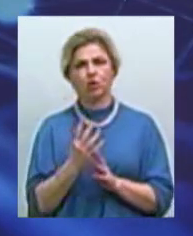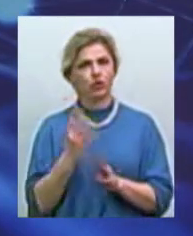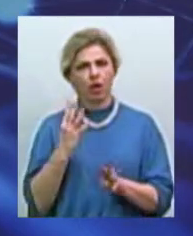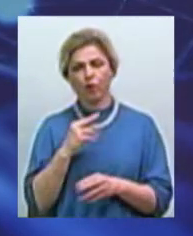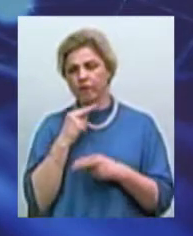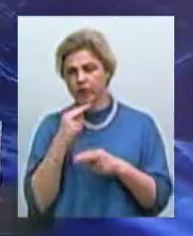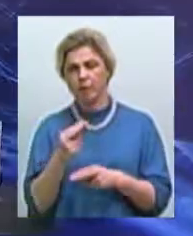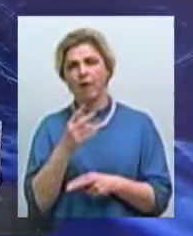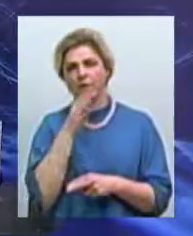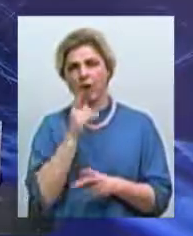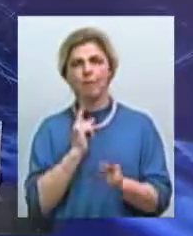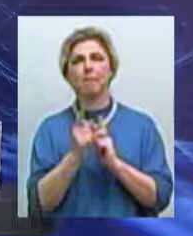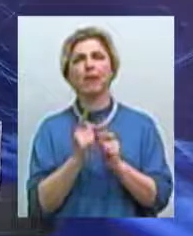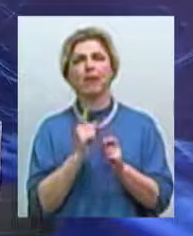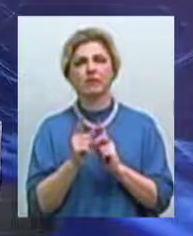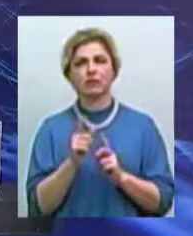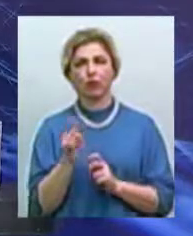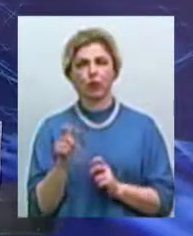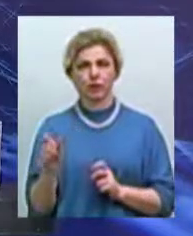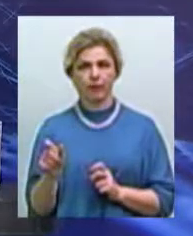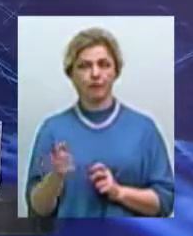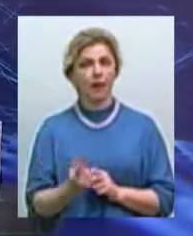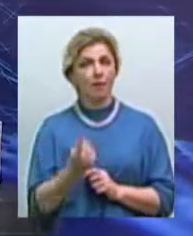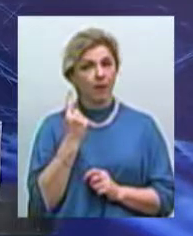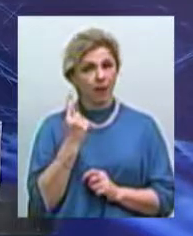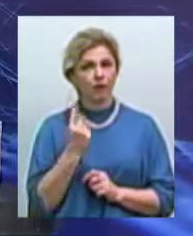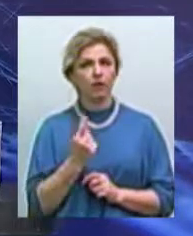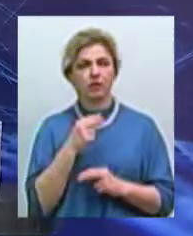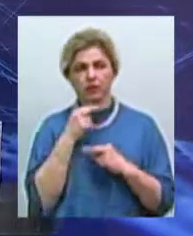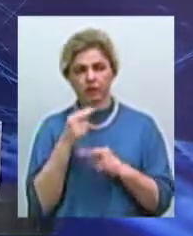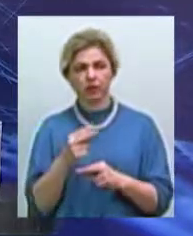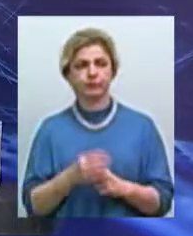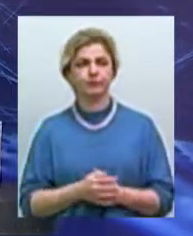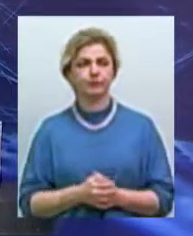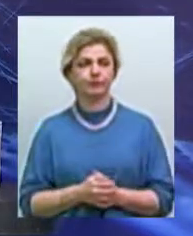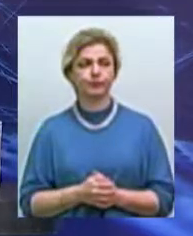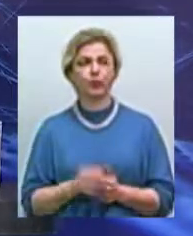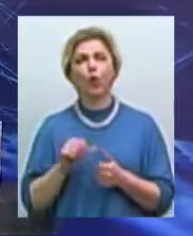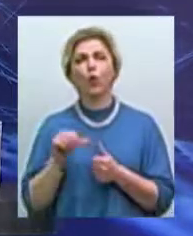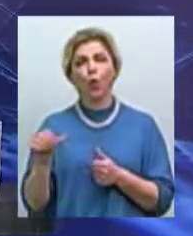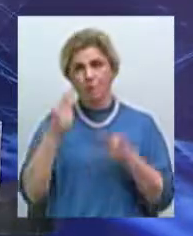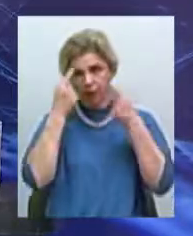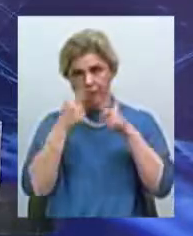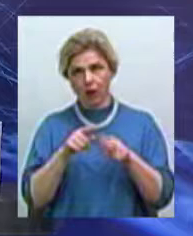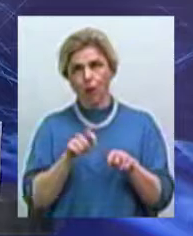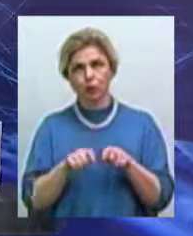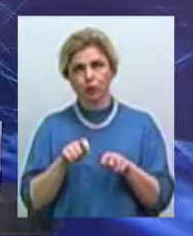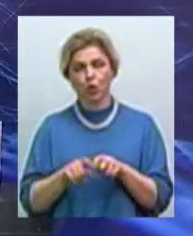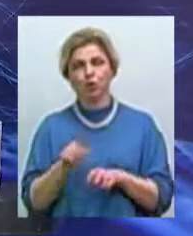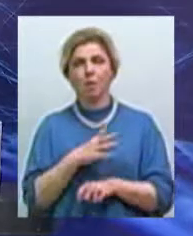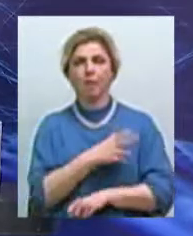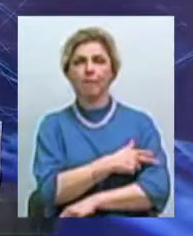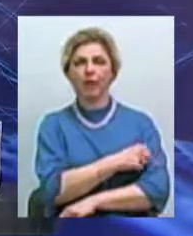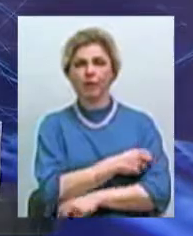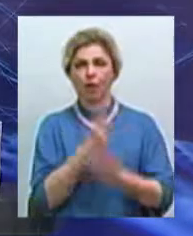перевірок пасажирського транспорту? В першу чергу. В першу чергу звертаємося на технічного контролю. Чи водій пройшов медичний огляд